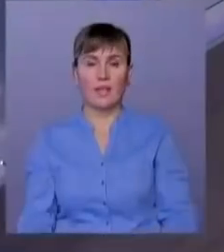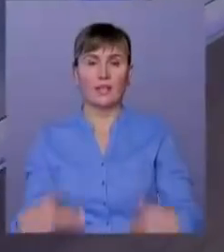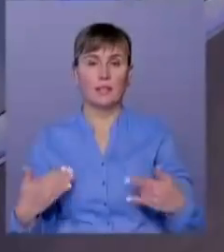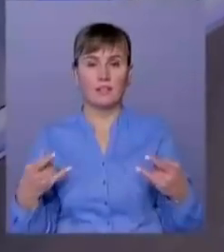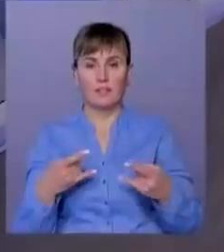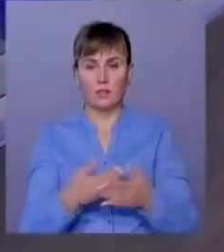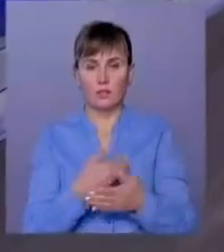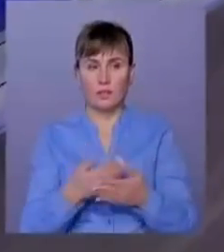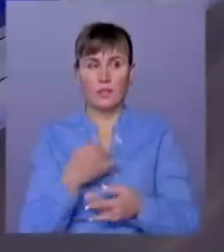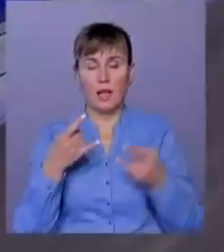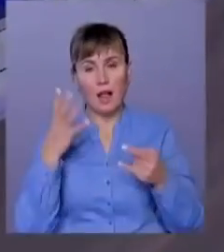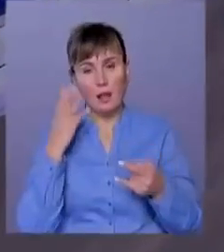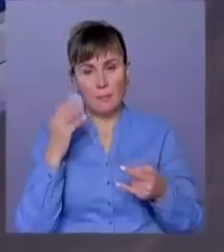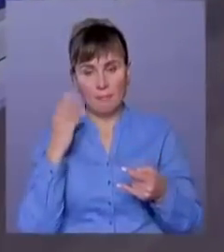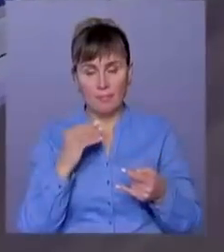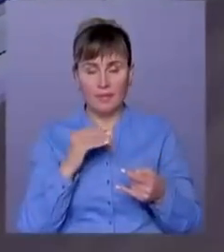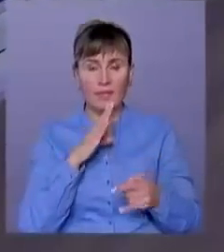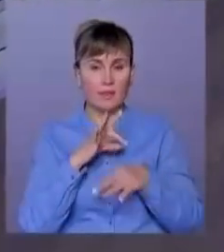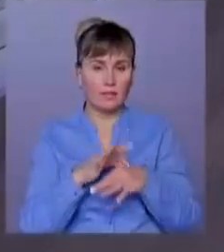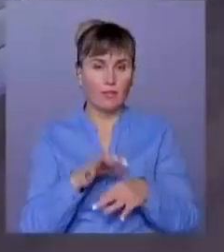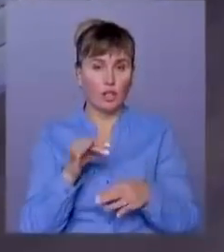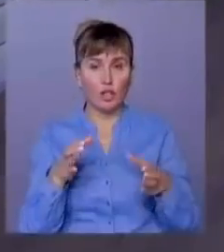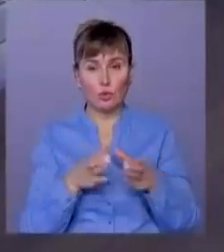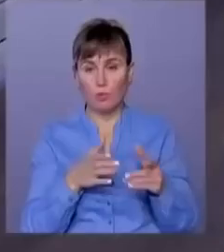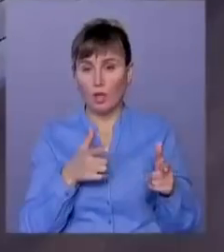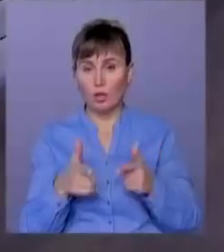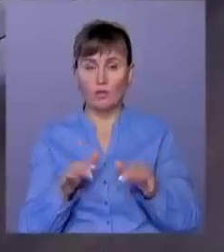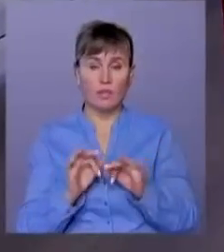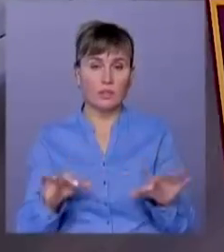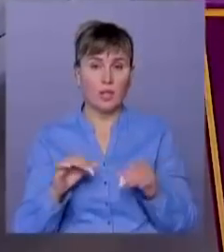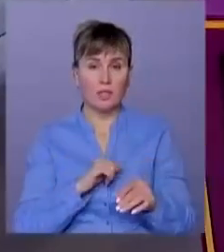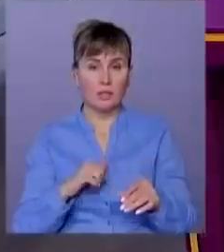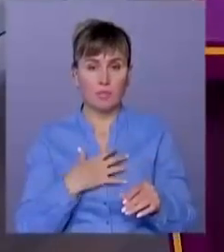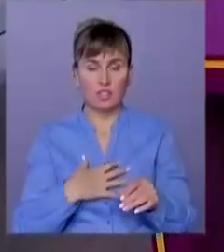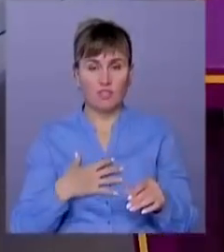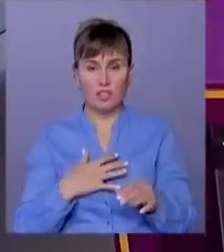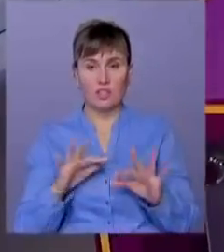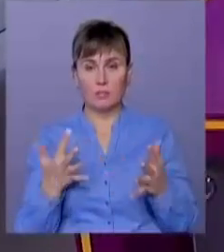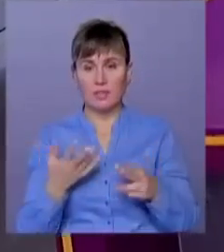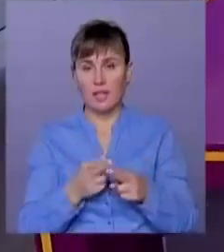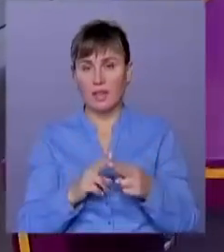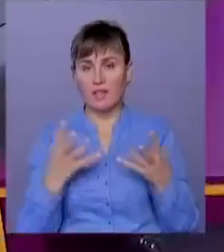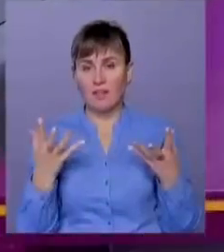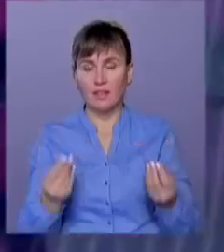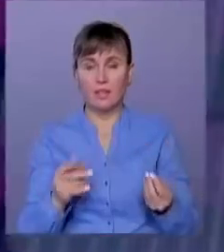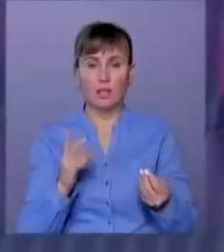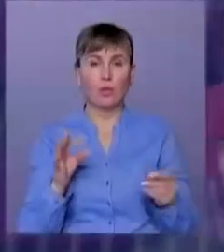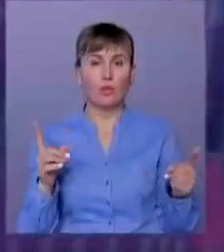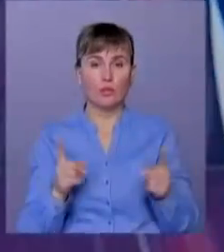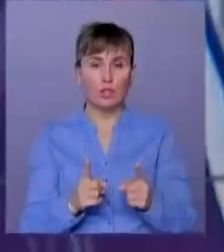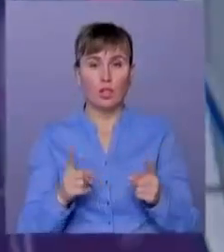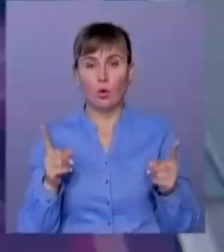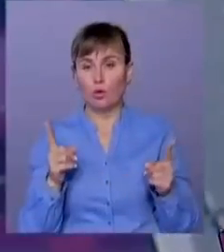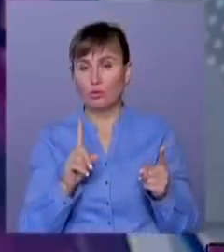Здравствуйте, в эфире новости на телеканале Алматы. Я Рамина Макаримова и мои коллеги готовы рассказать о самых важных событиях этого дня.